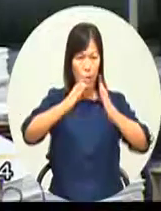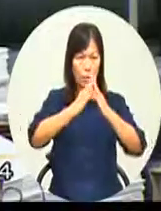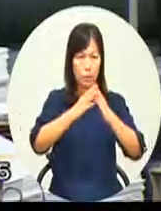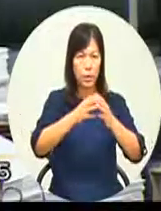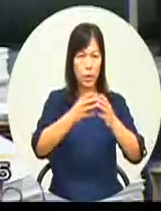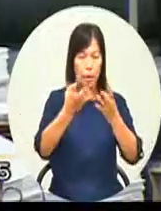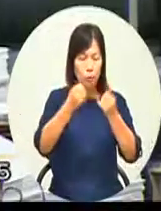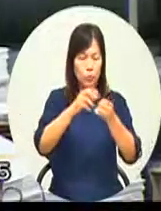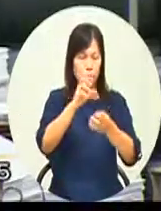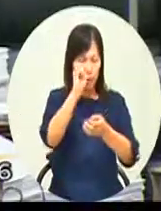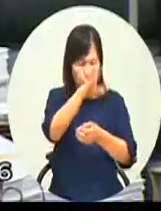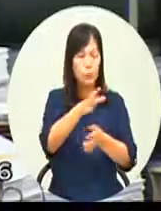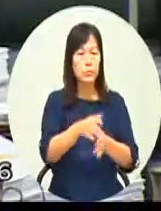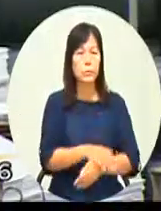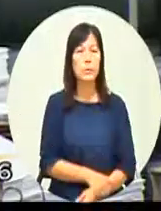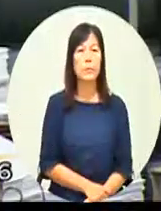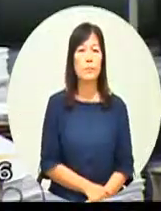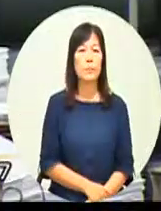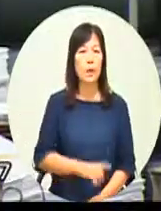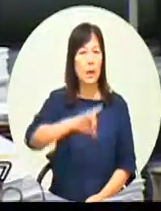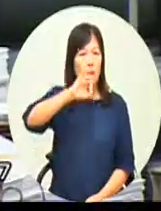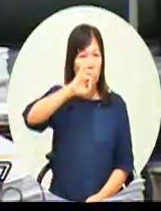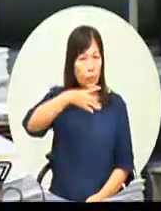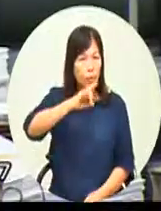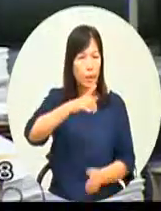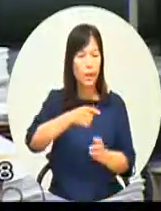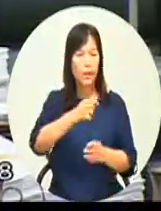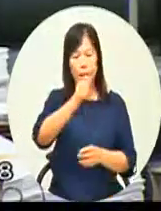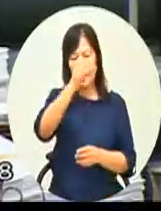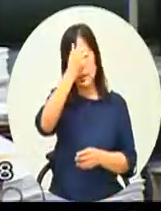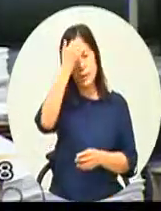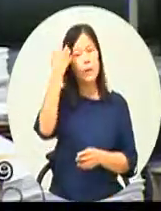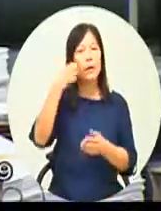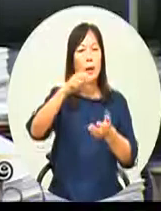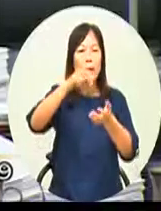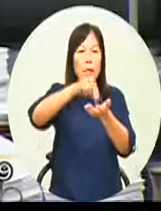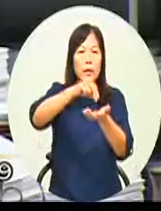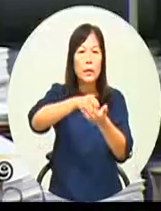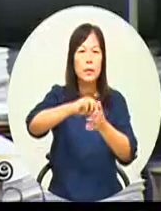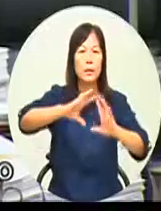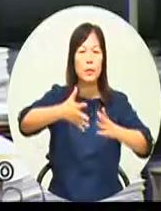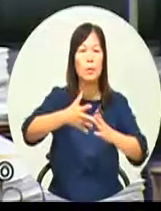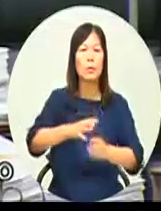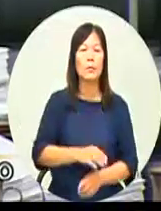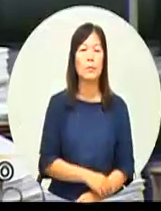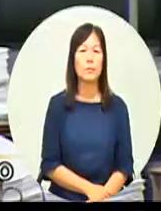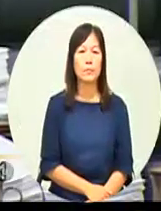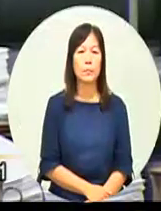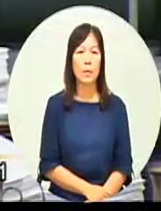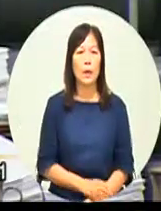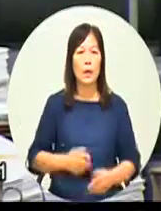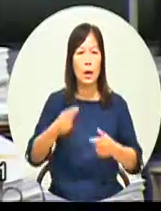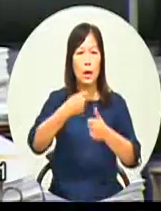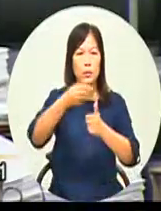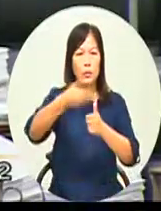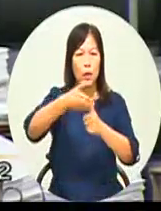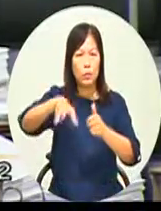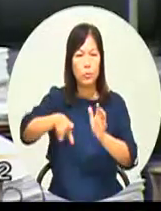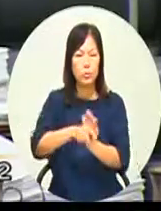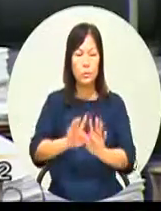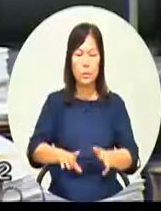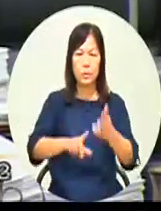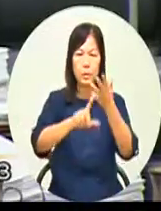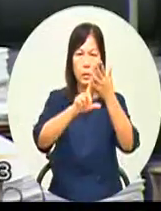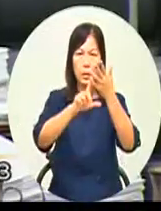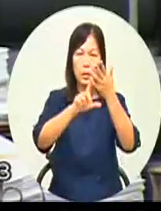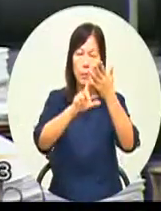给你的建议，就是越南和印尼。怎么说呢？我看一下哈，那个教育局的范局长今年8月，